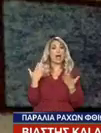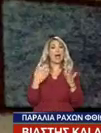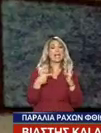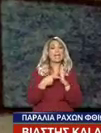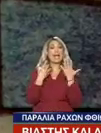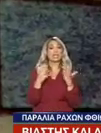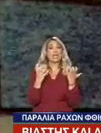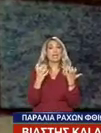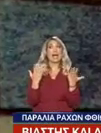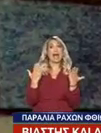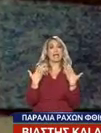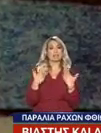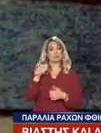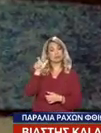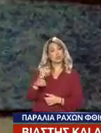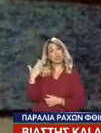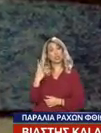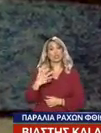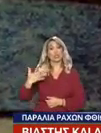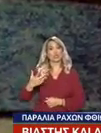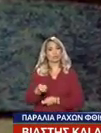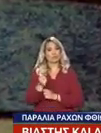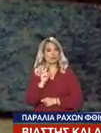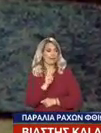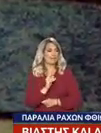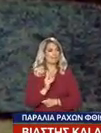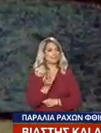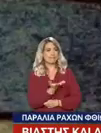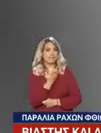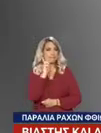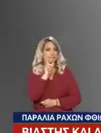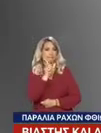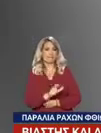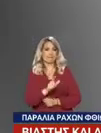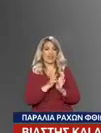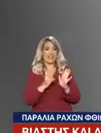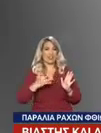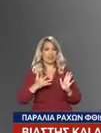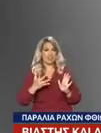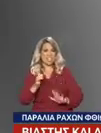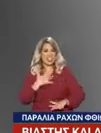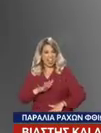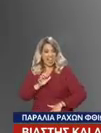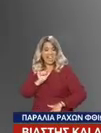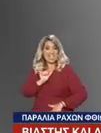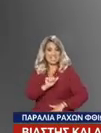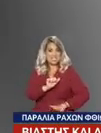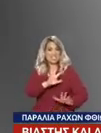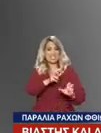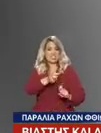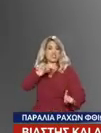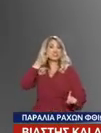1990, όταν ο 24χρονος τότε ψαράς αποπειράθηκε να βιάσει και στη συνέχεια να σκοτώσει τη 17χρονη μαθήτρια που παραθέριζε με